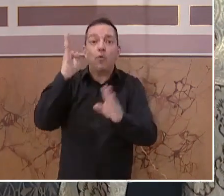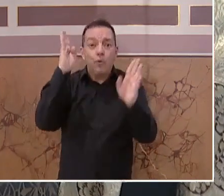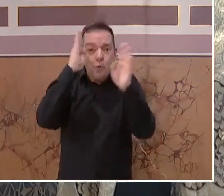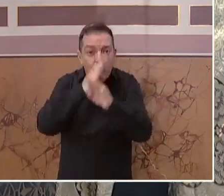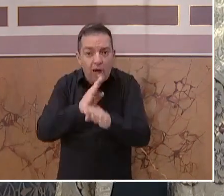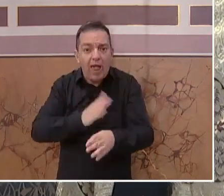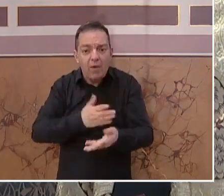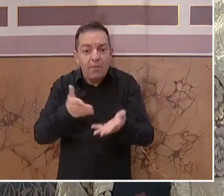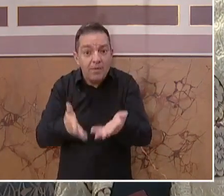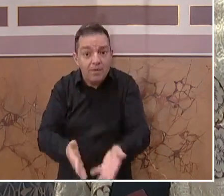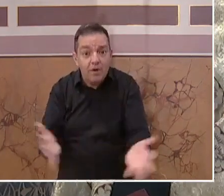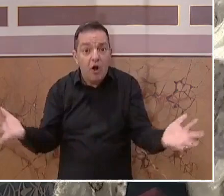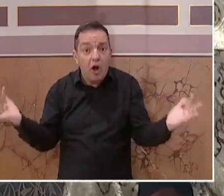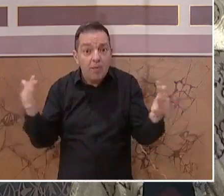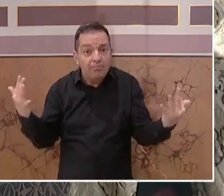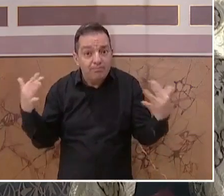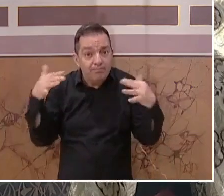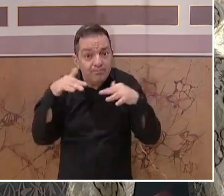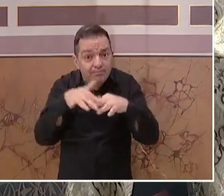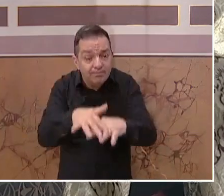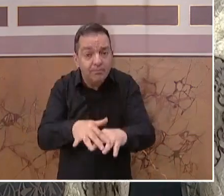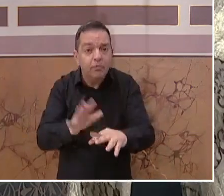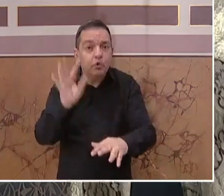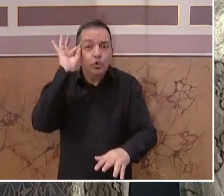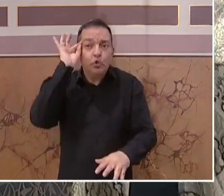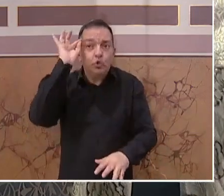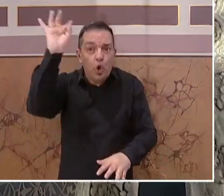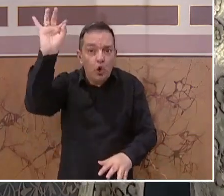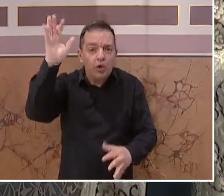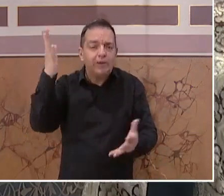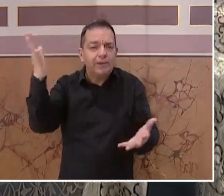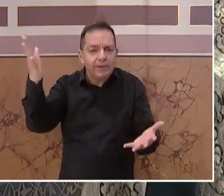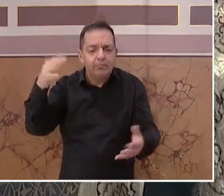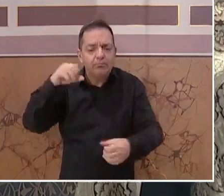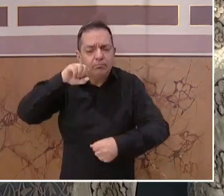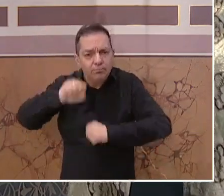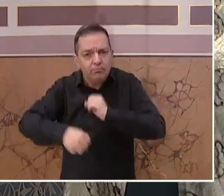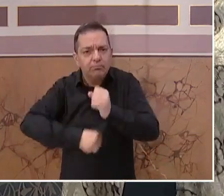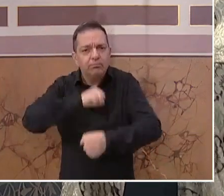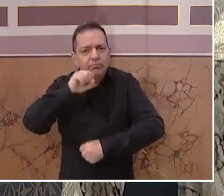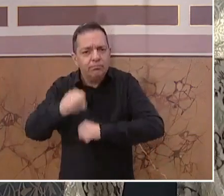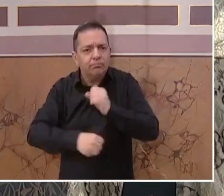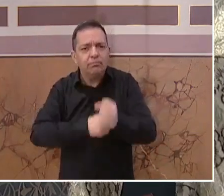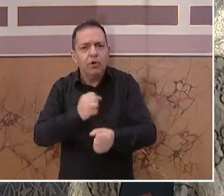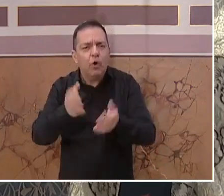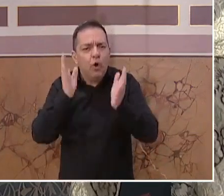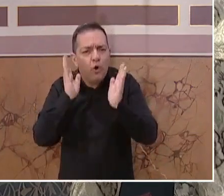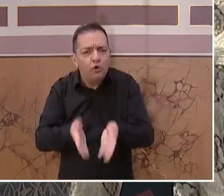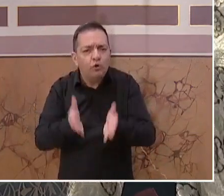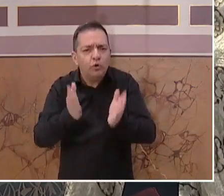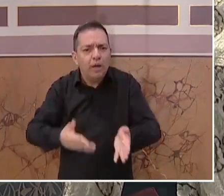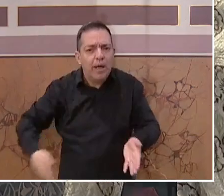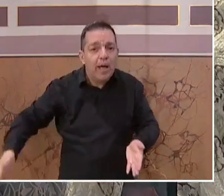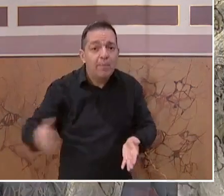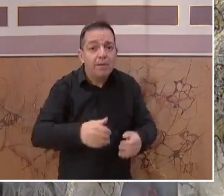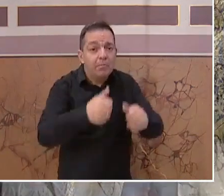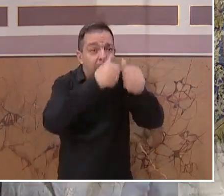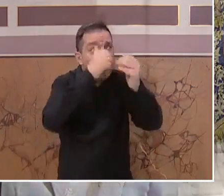επιγείων, στην προσπάθεια και την σπουδή να υμνηθεί επάξια η